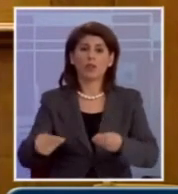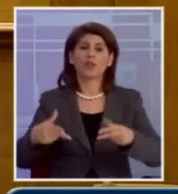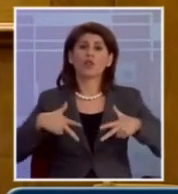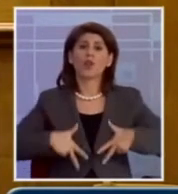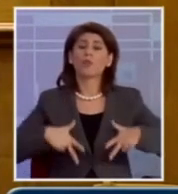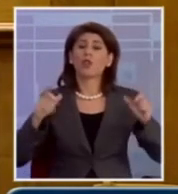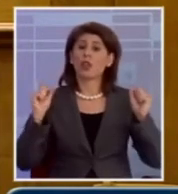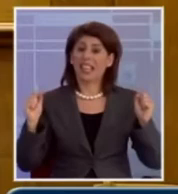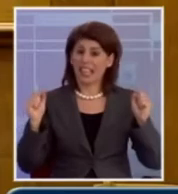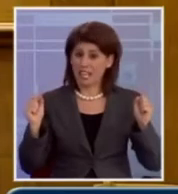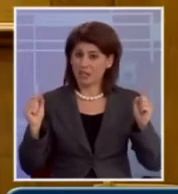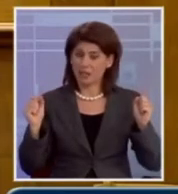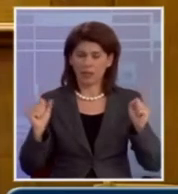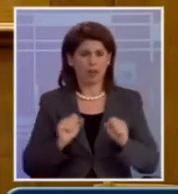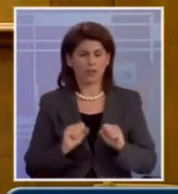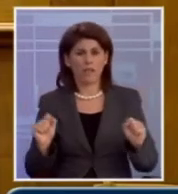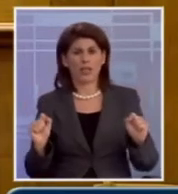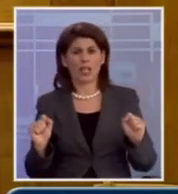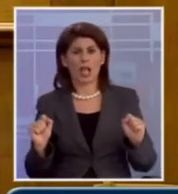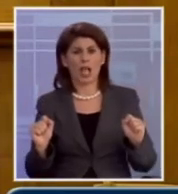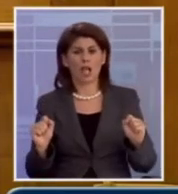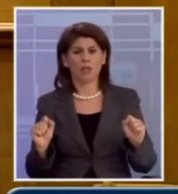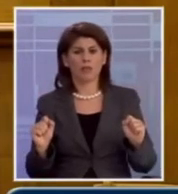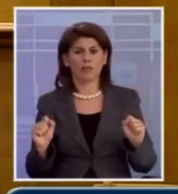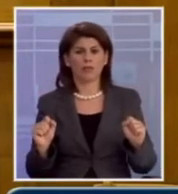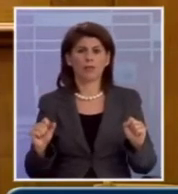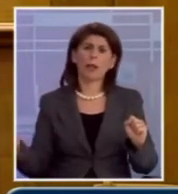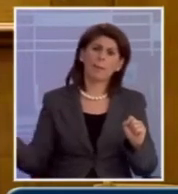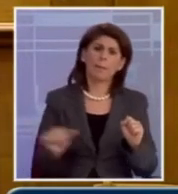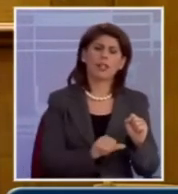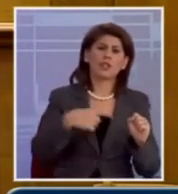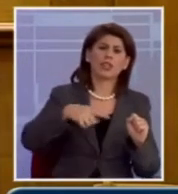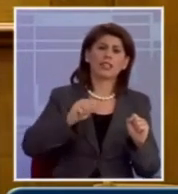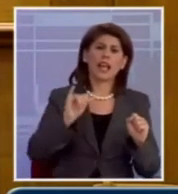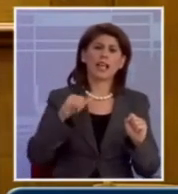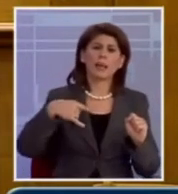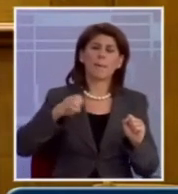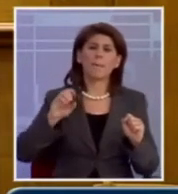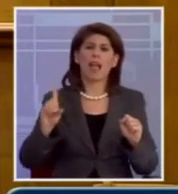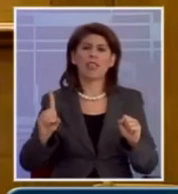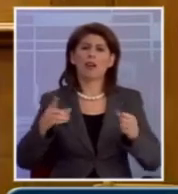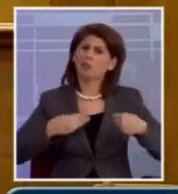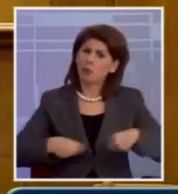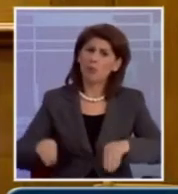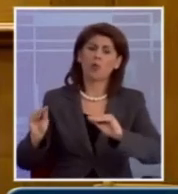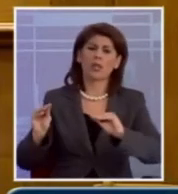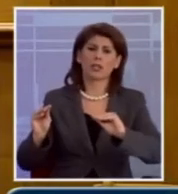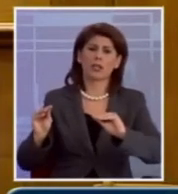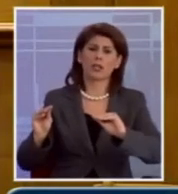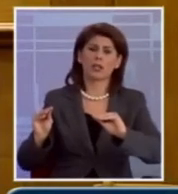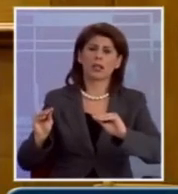Υπουργείο Υγείας και ξαφνικά το πήρε πίσω το ΤΑΙΠΕΔ, το πούλησε και